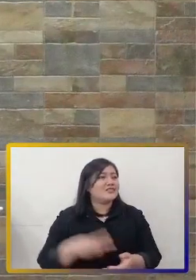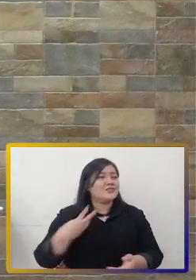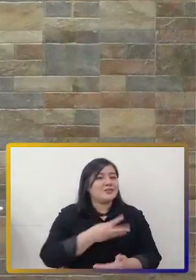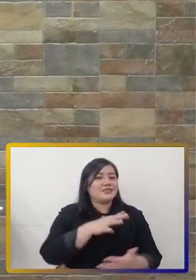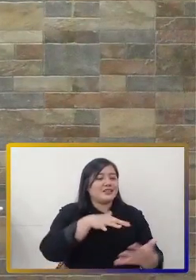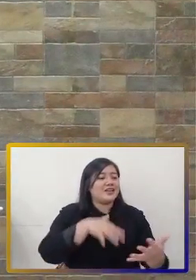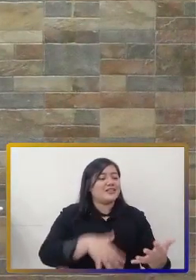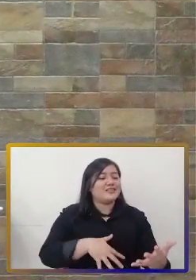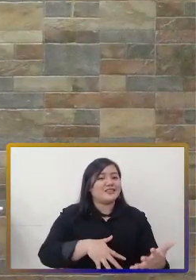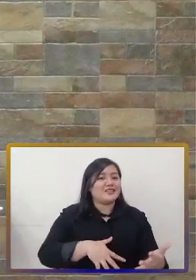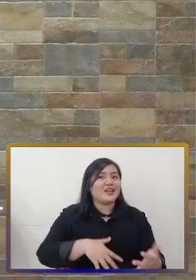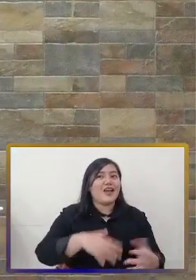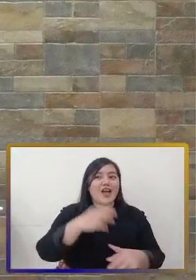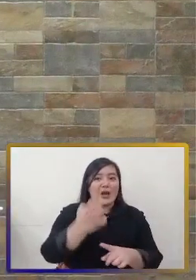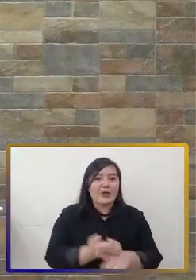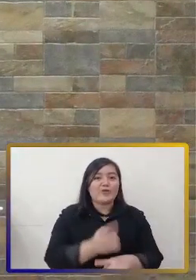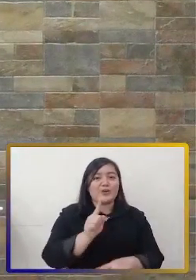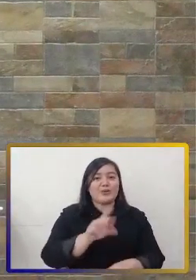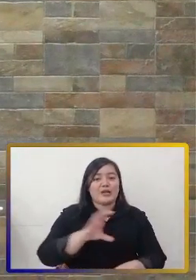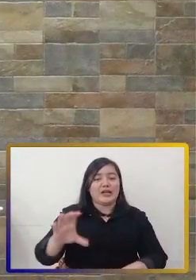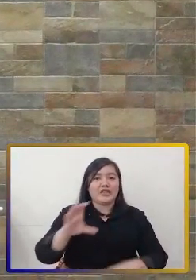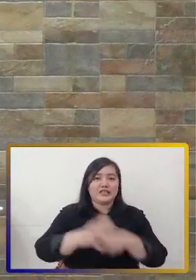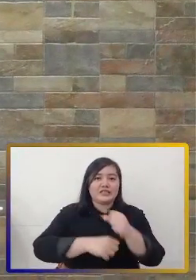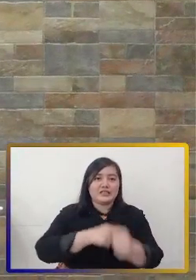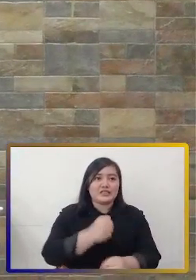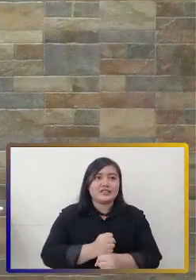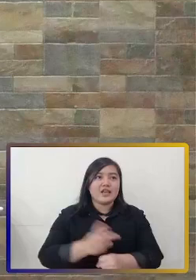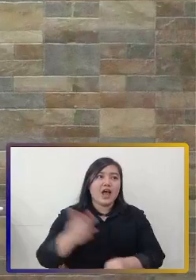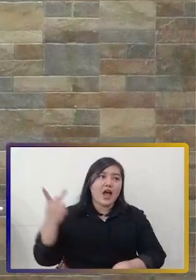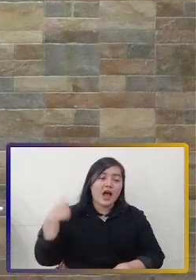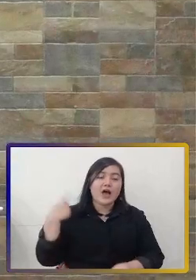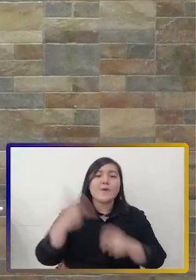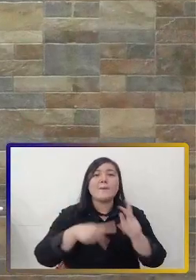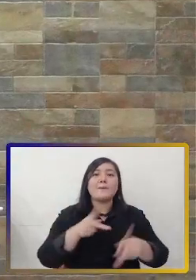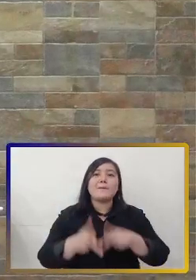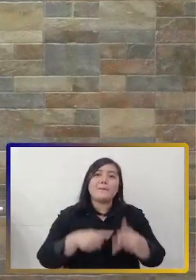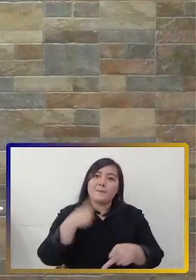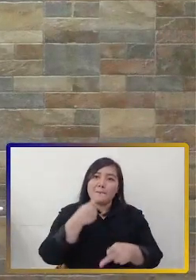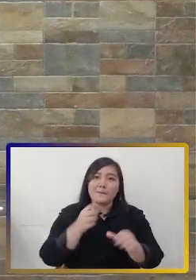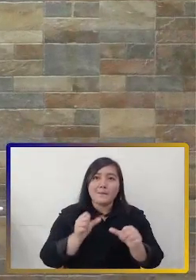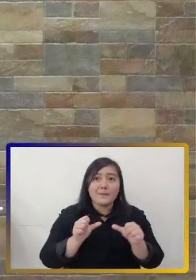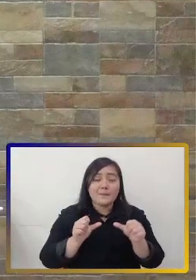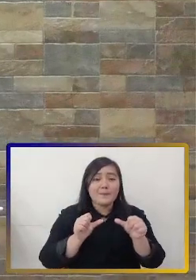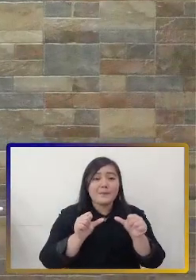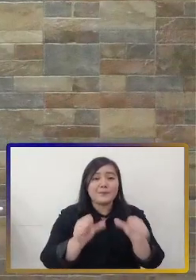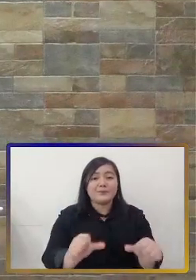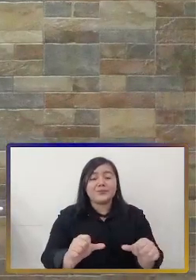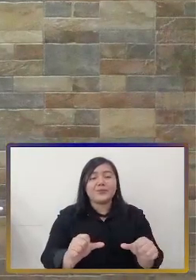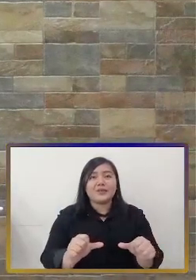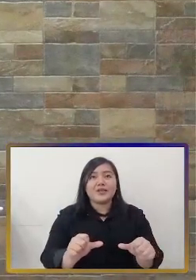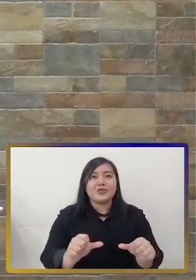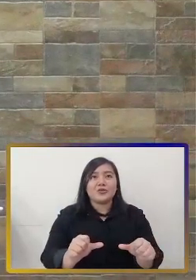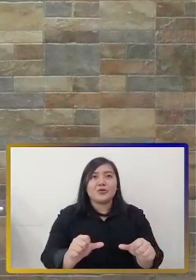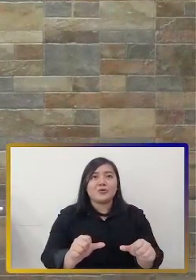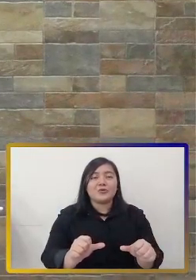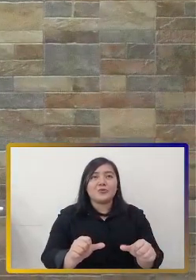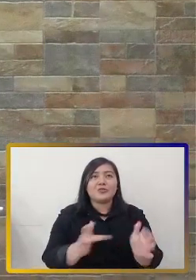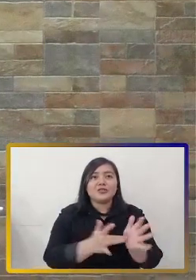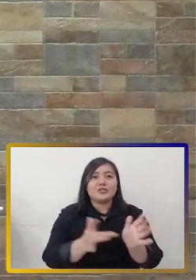makikita po natin na may mga taong nagpatuloy ng katuruan ng iglesia ng Panginoong